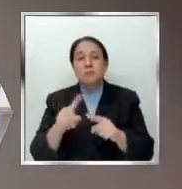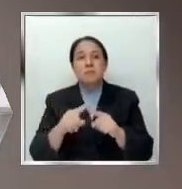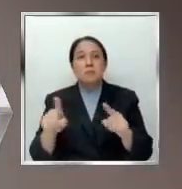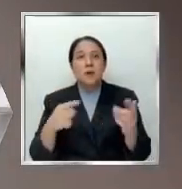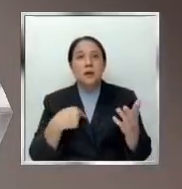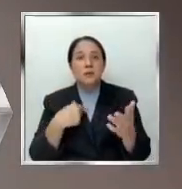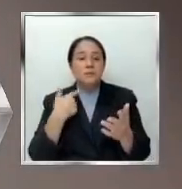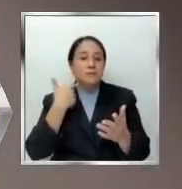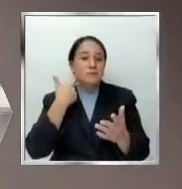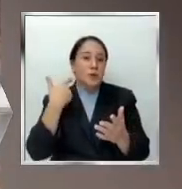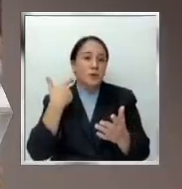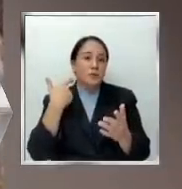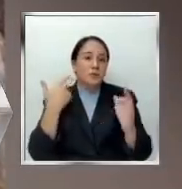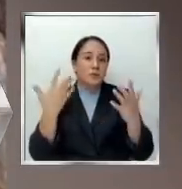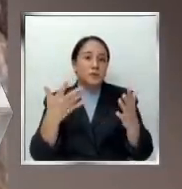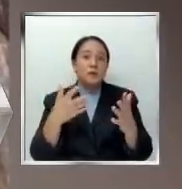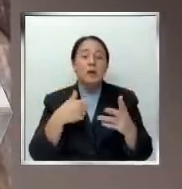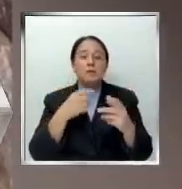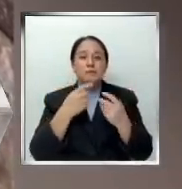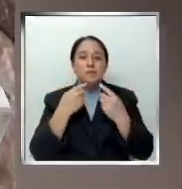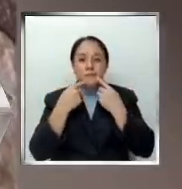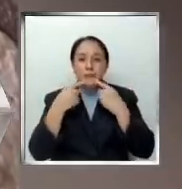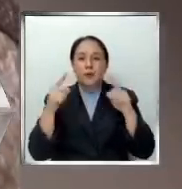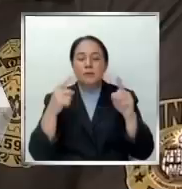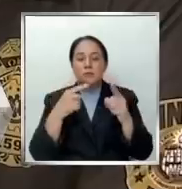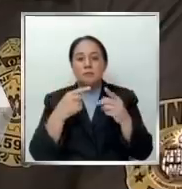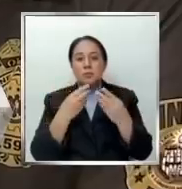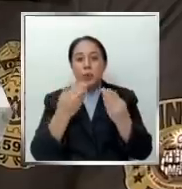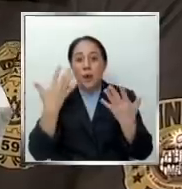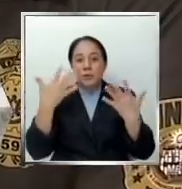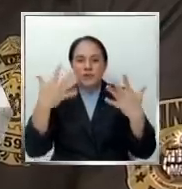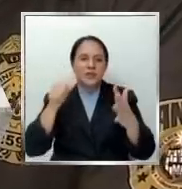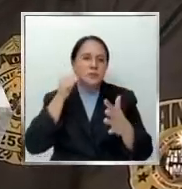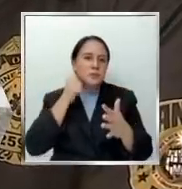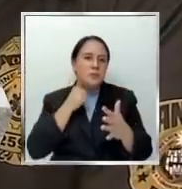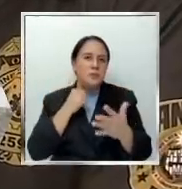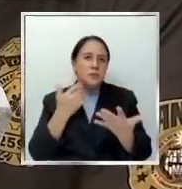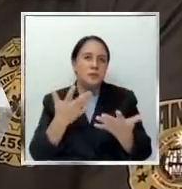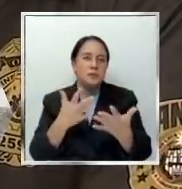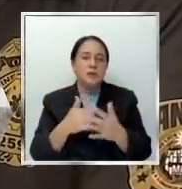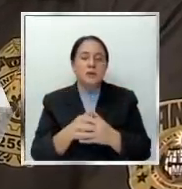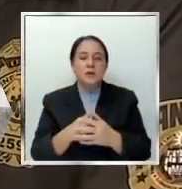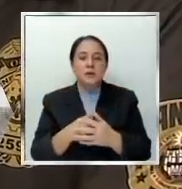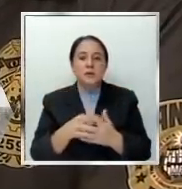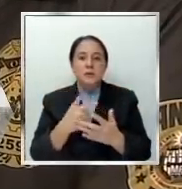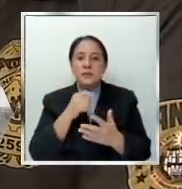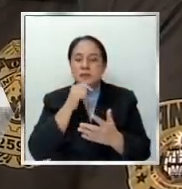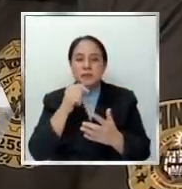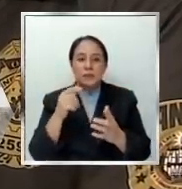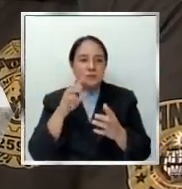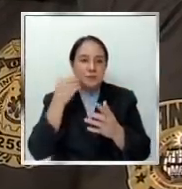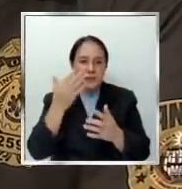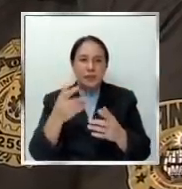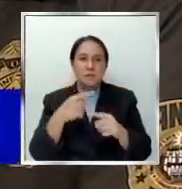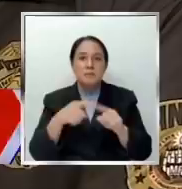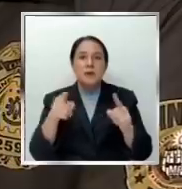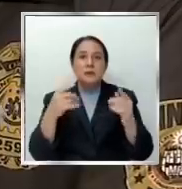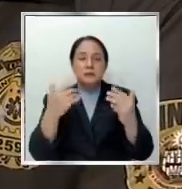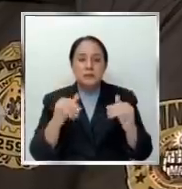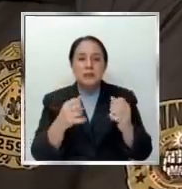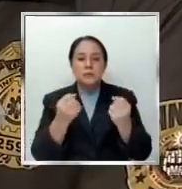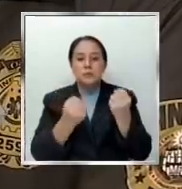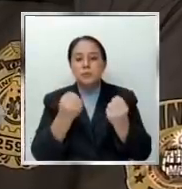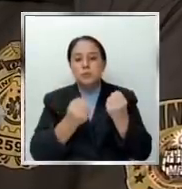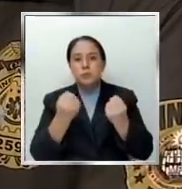na nasa mabuting kalagayan matapos isailalim sa operasyon. Fortunately, hindi siya napuruhan kaya nagawa niya pang makamaneuver